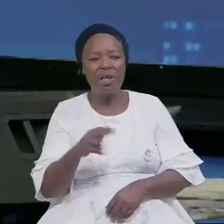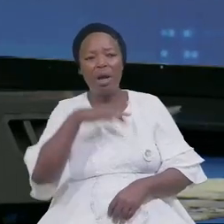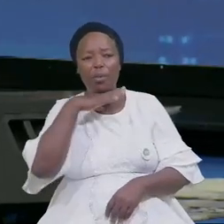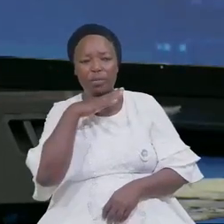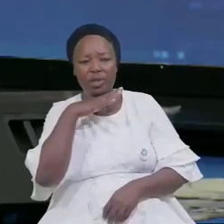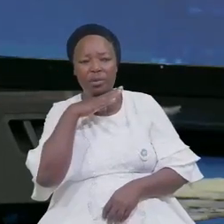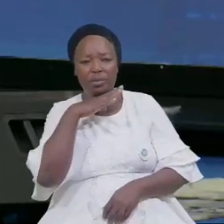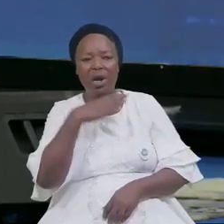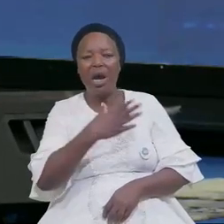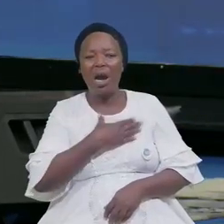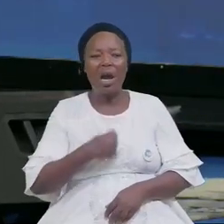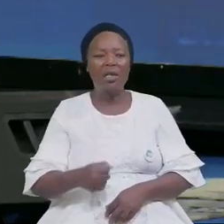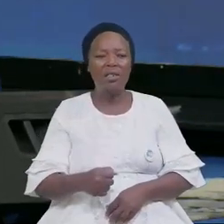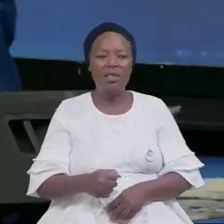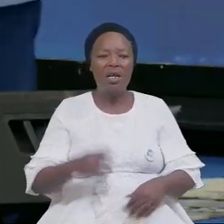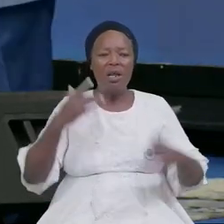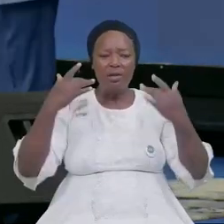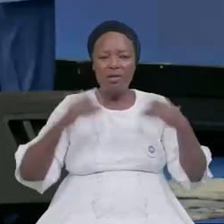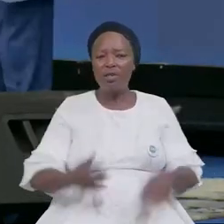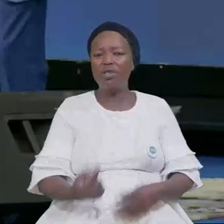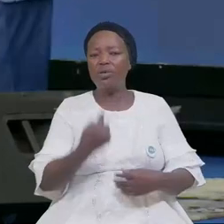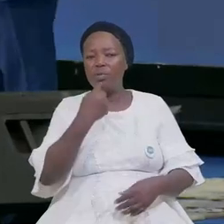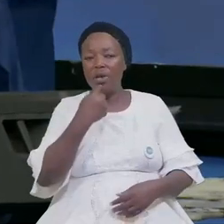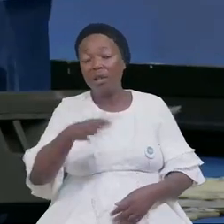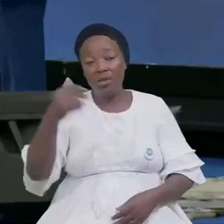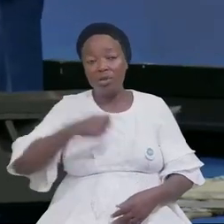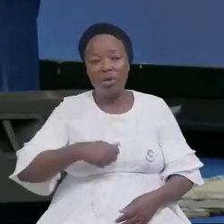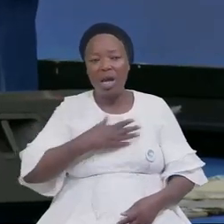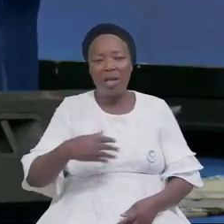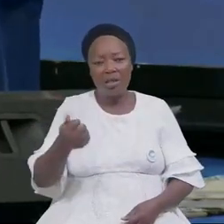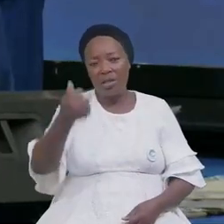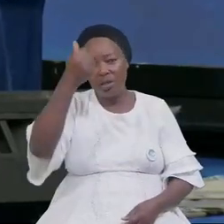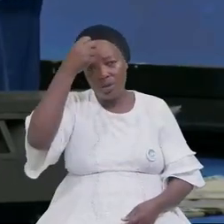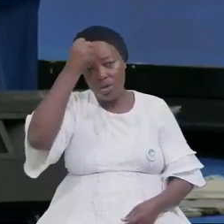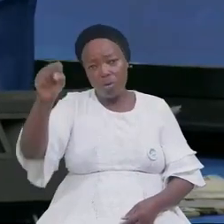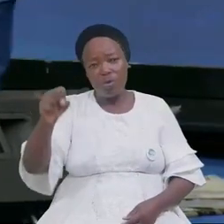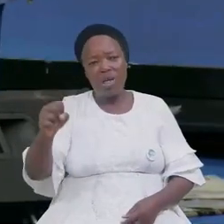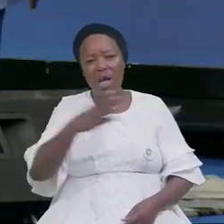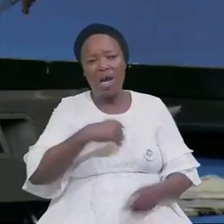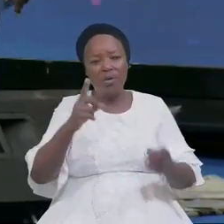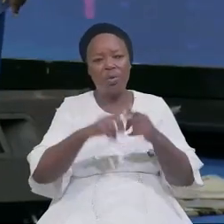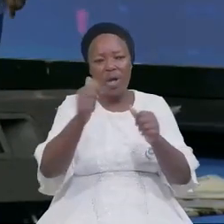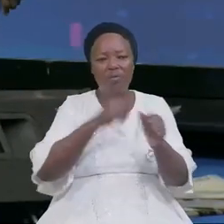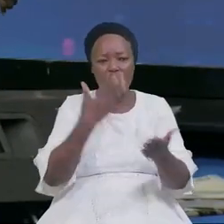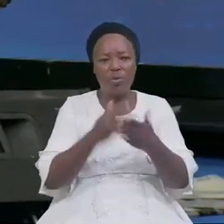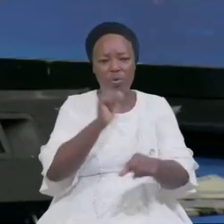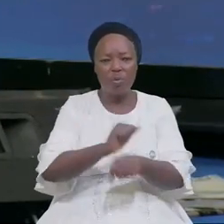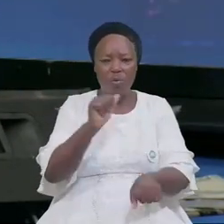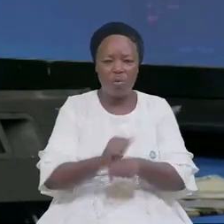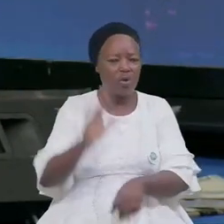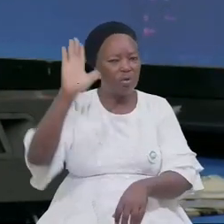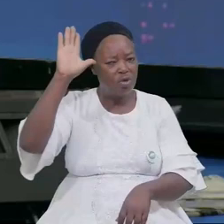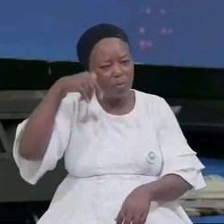étant abominables, rebelles et incapables d'aucune bonne œuvre. Le cassis